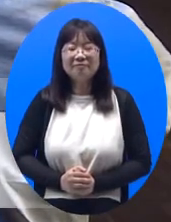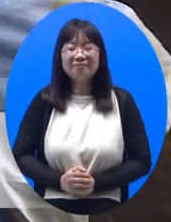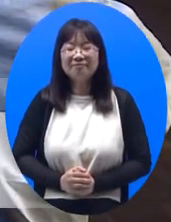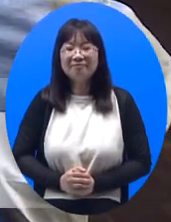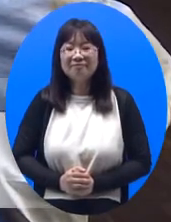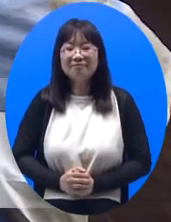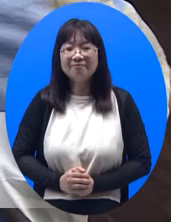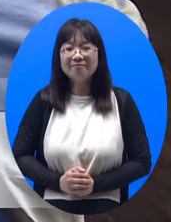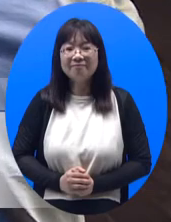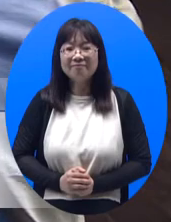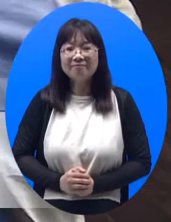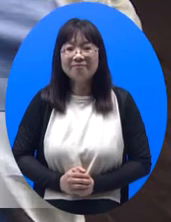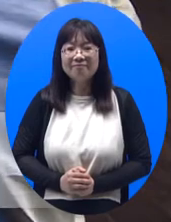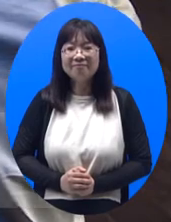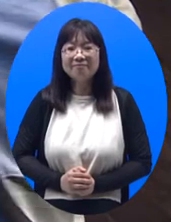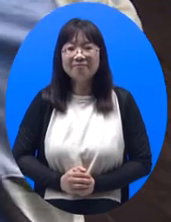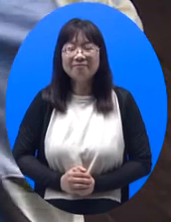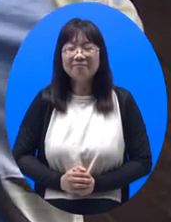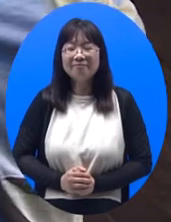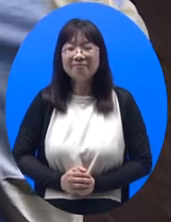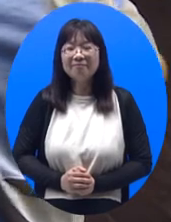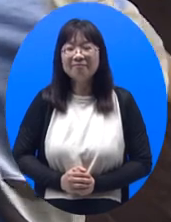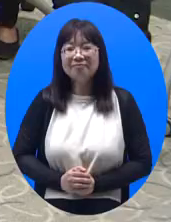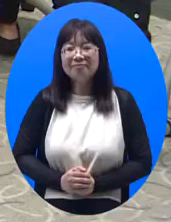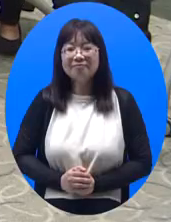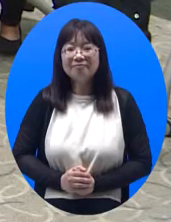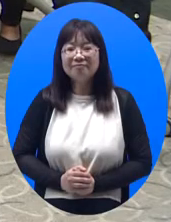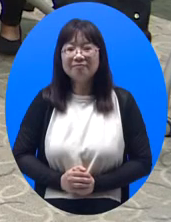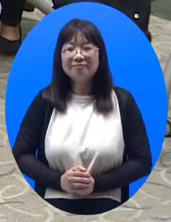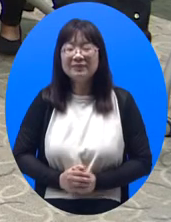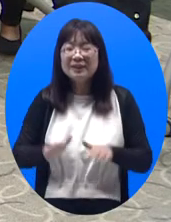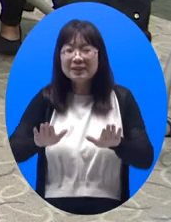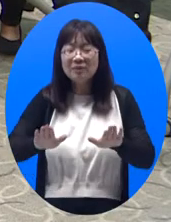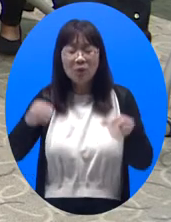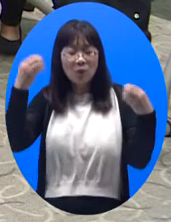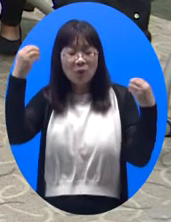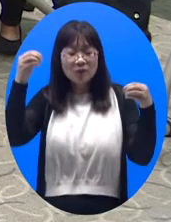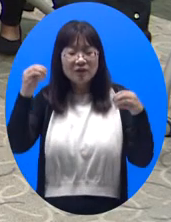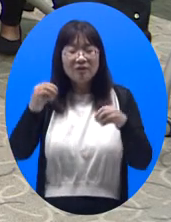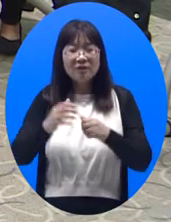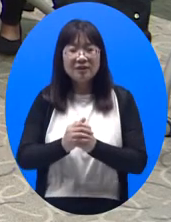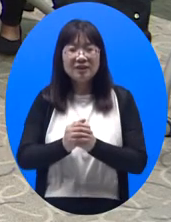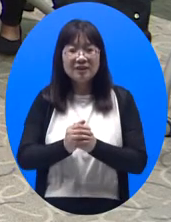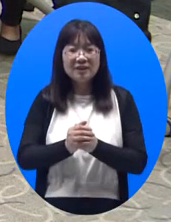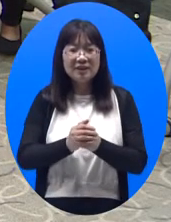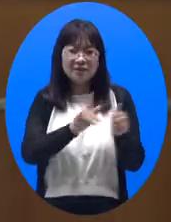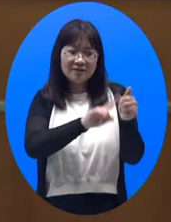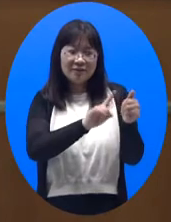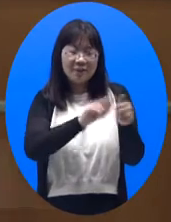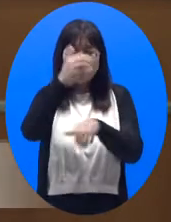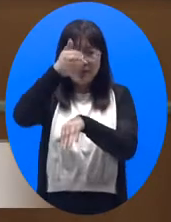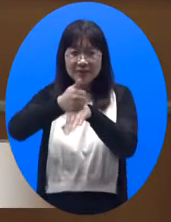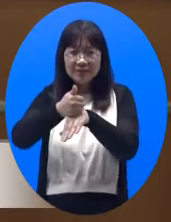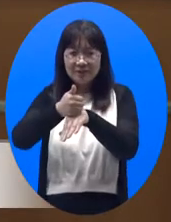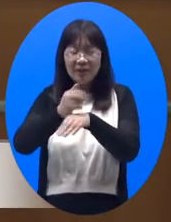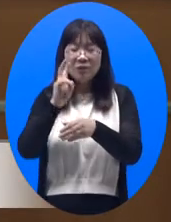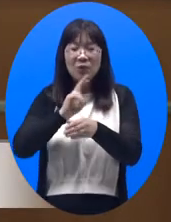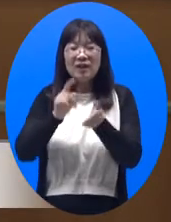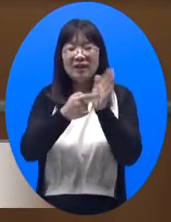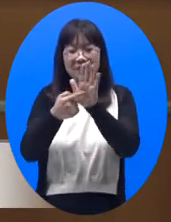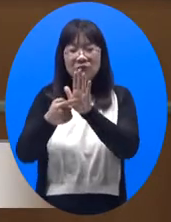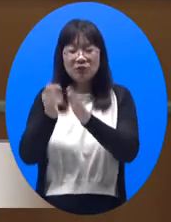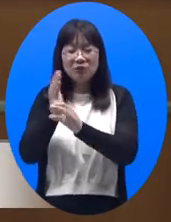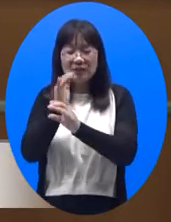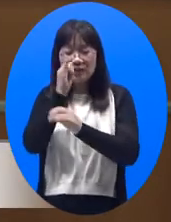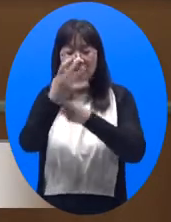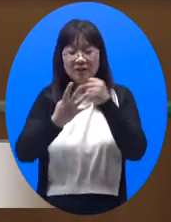a meditation on this dimension. 이번 공연은 마스모 자네티의 고별 무대입니다. 경기필 예술